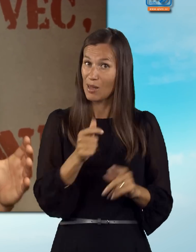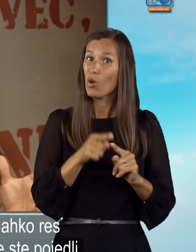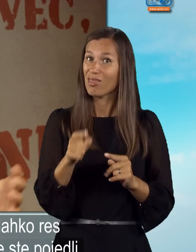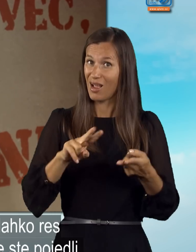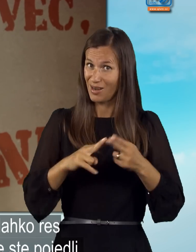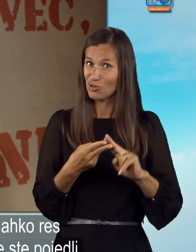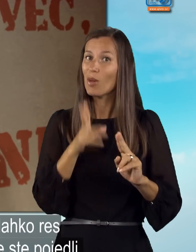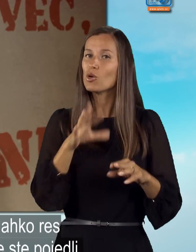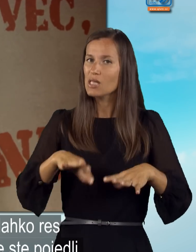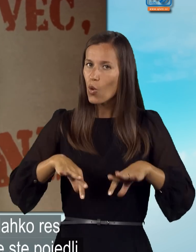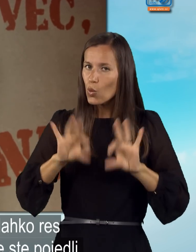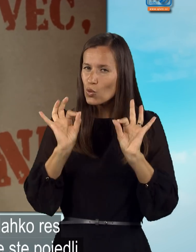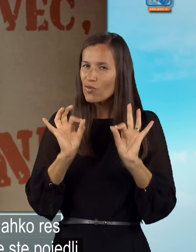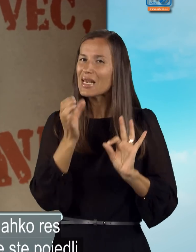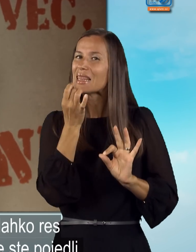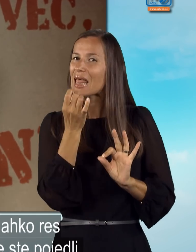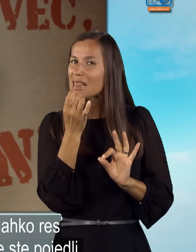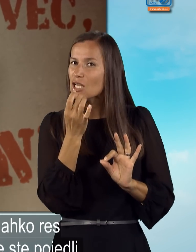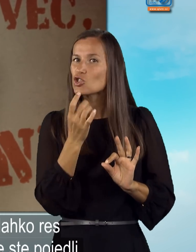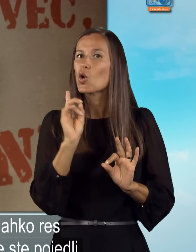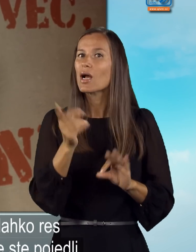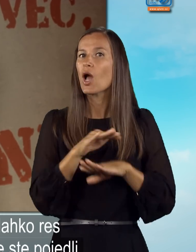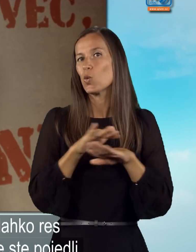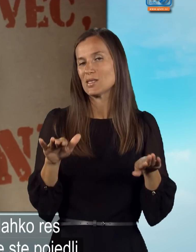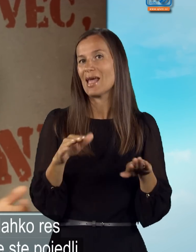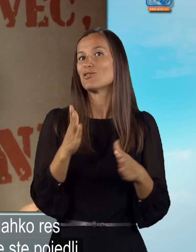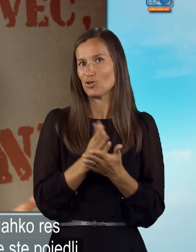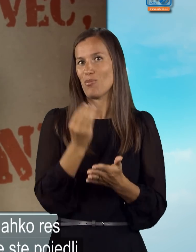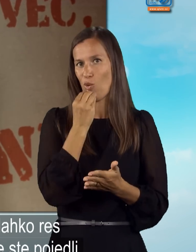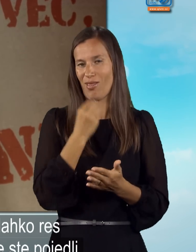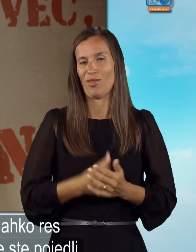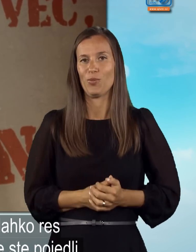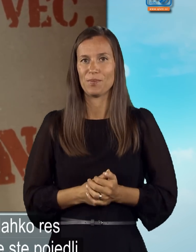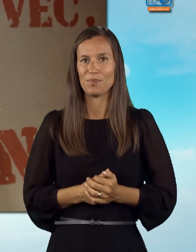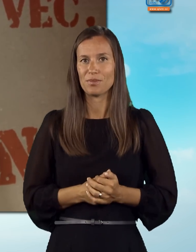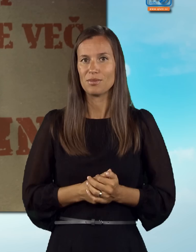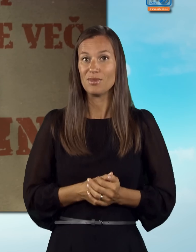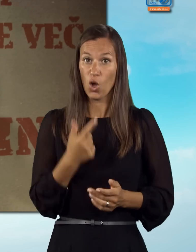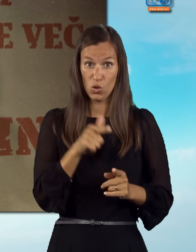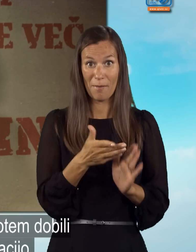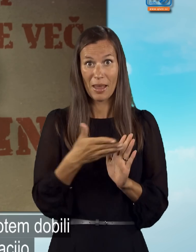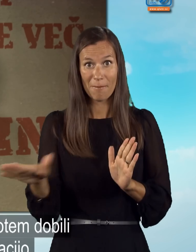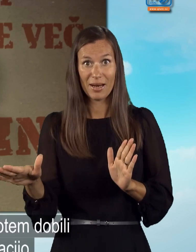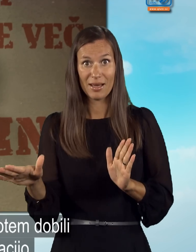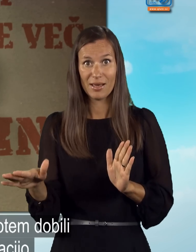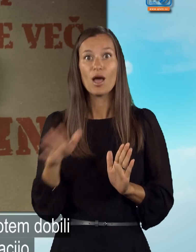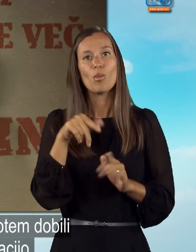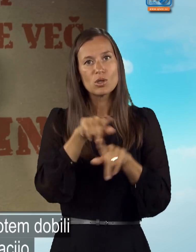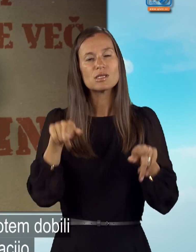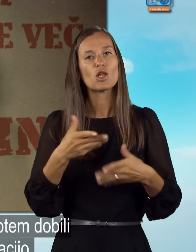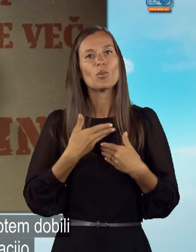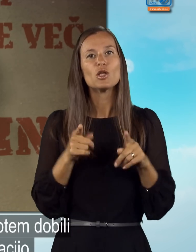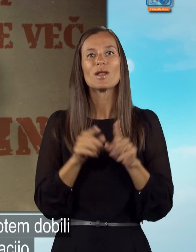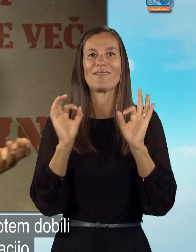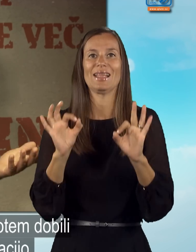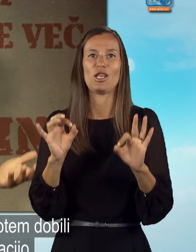kajti samo na ta način boste lahko res natančno ugotovili, kaj vse ste pojedli. Od tukaj naprej boste